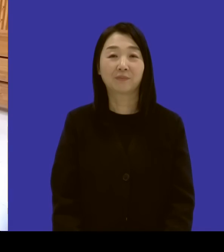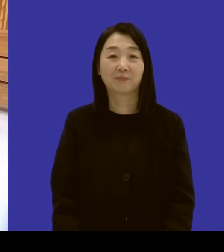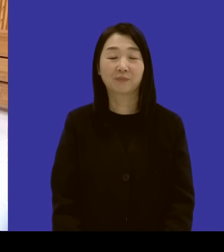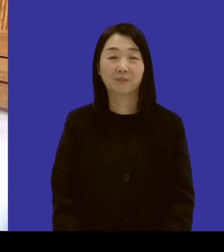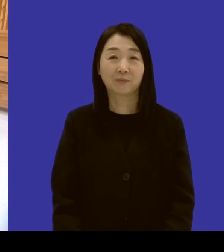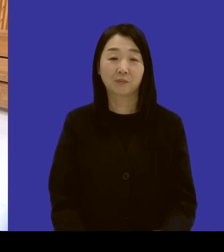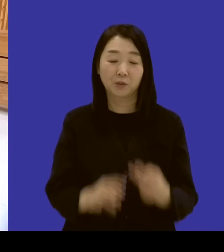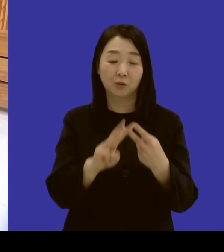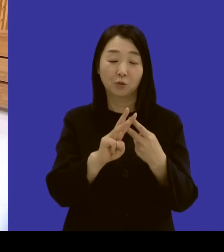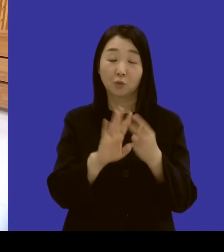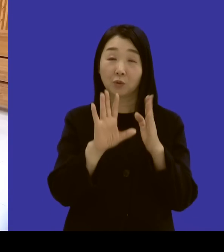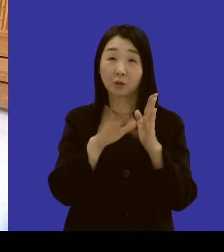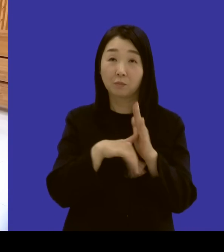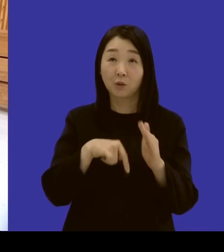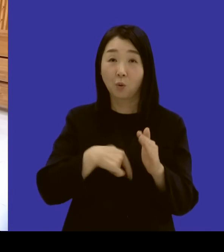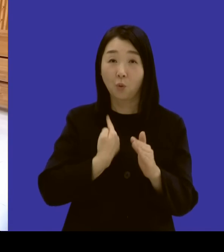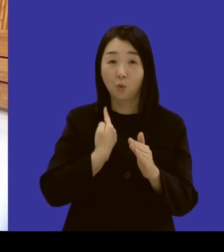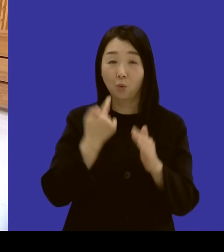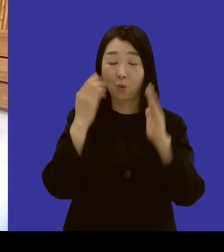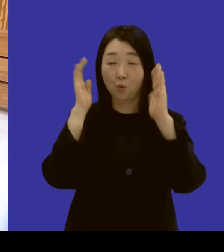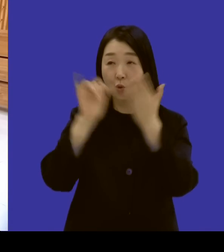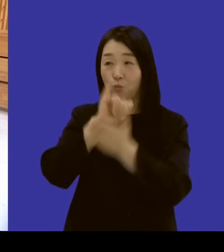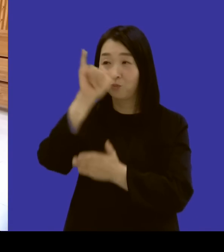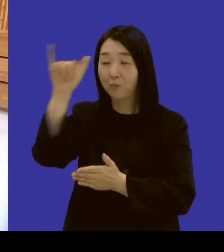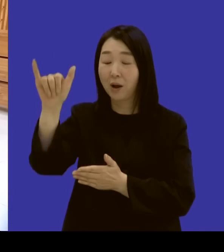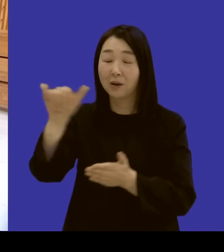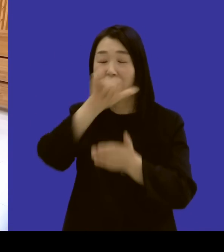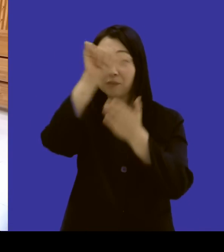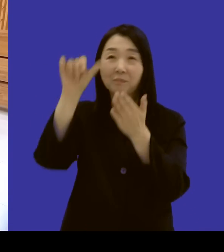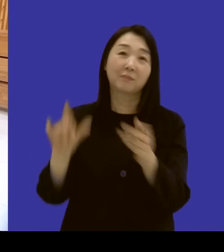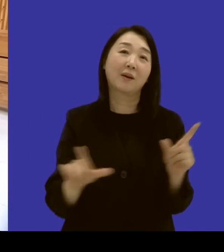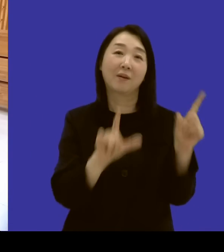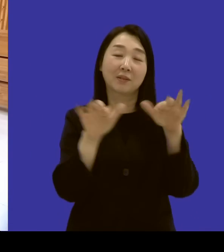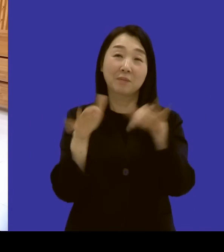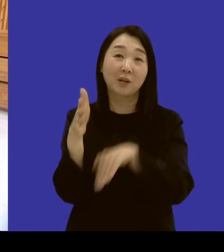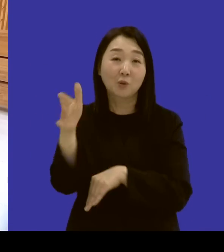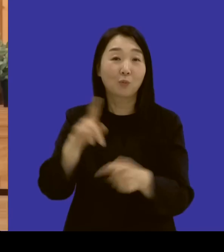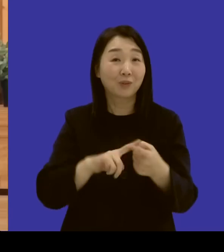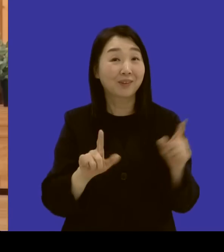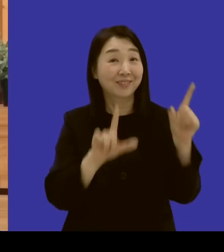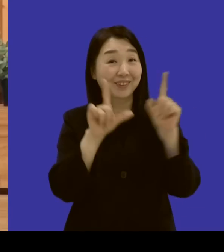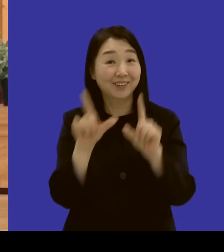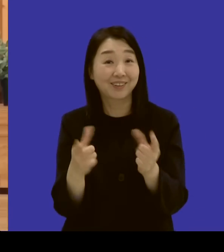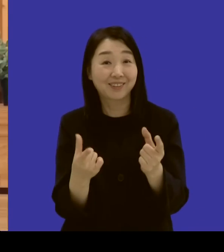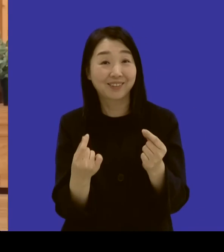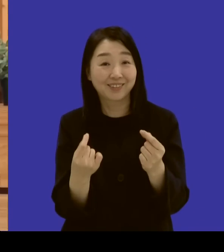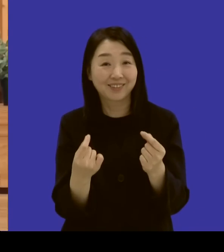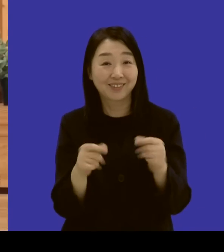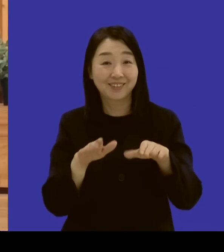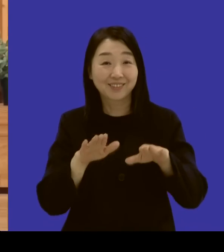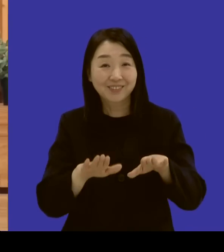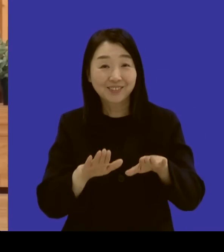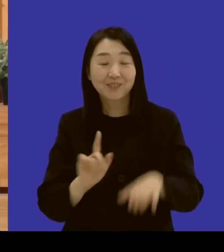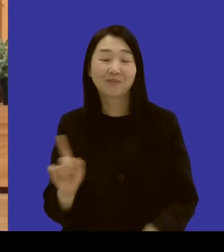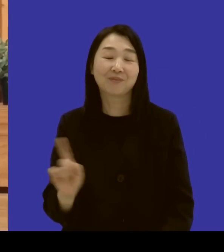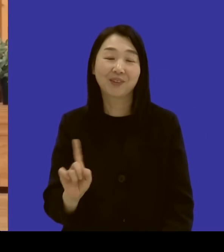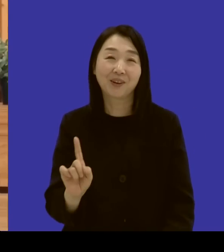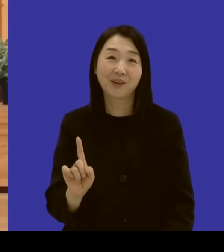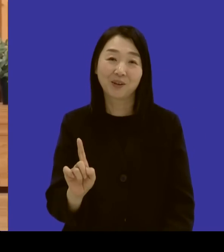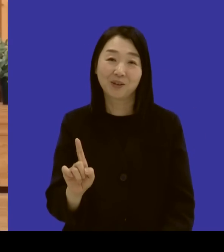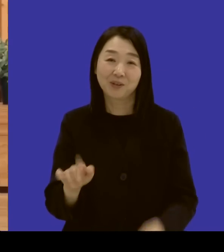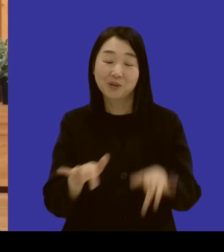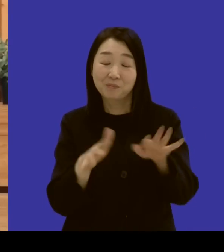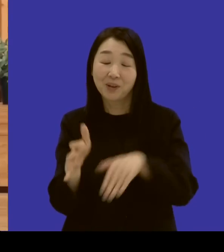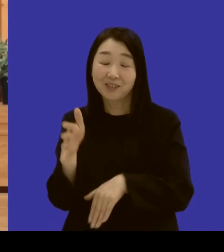중3 때 홀로 유학을 가서 평생은 이제 음악인으로서 피아니스트로 살아오셨는데 지금도 제2의 우리 이런